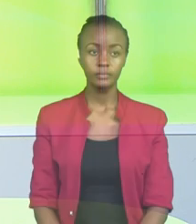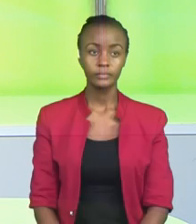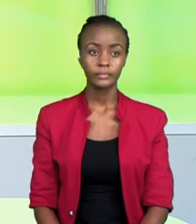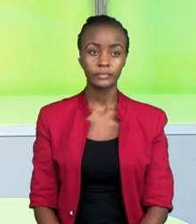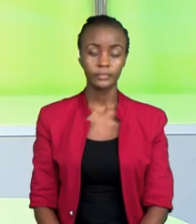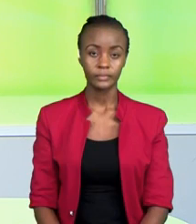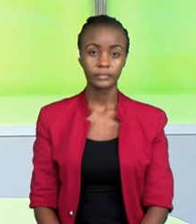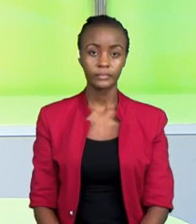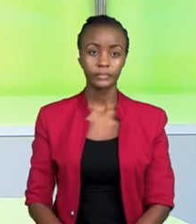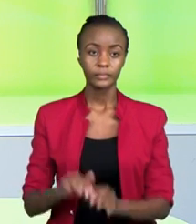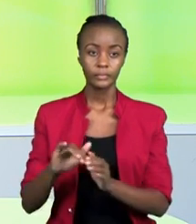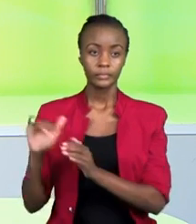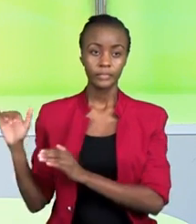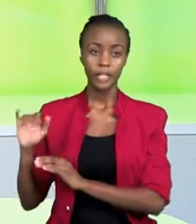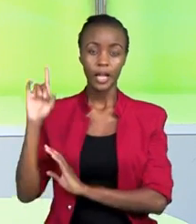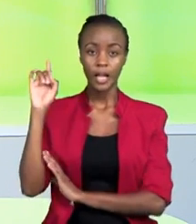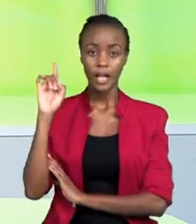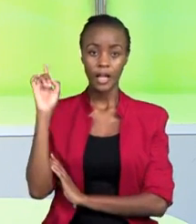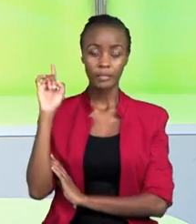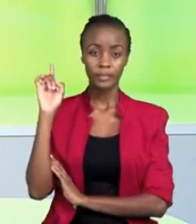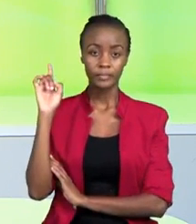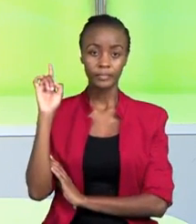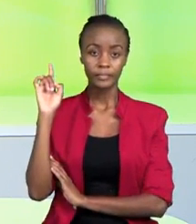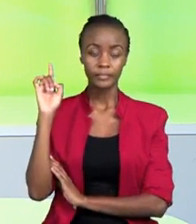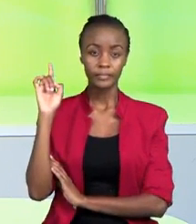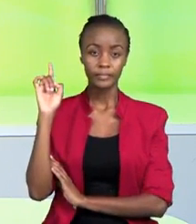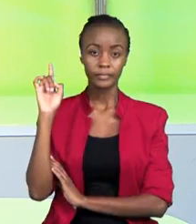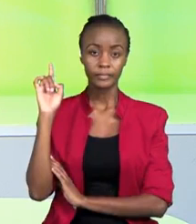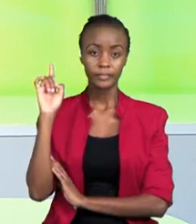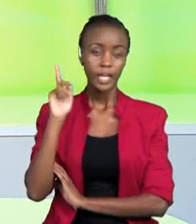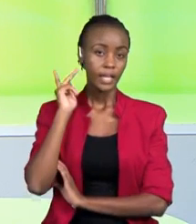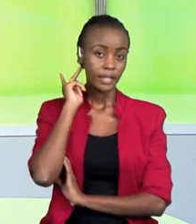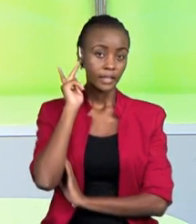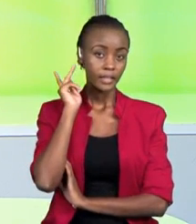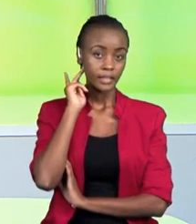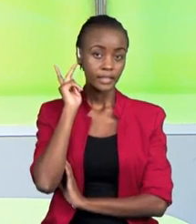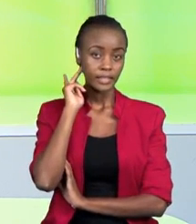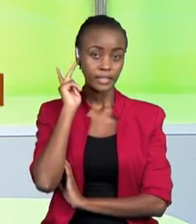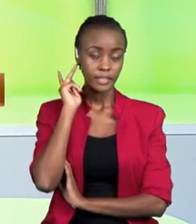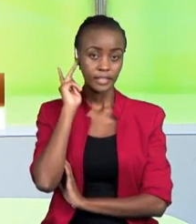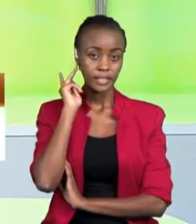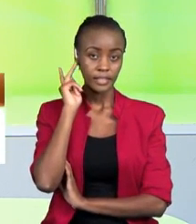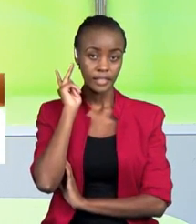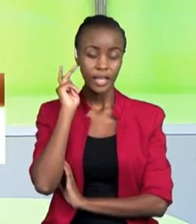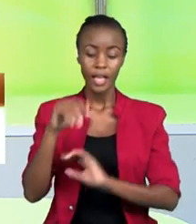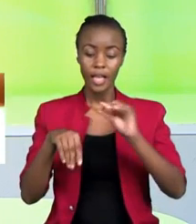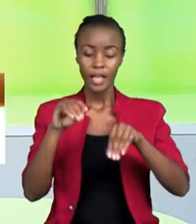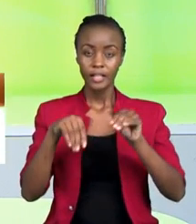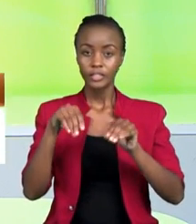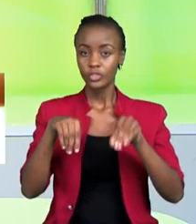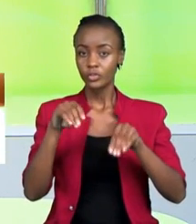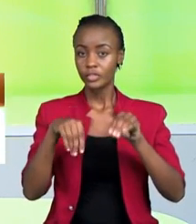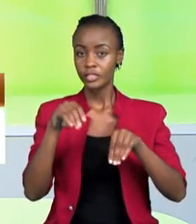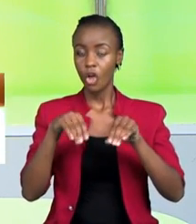Na kwingineko kwenye kaunti ya Kisii, jamvi la kampeni za uchaguzi mdogo wa kiti cha ubunge eneo la Bonchari litakunjwa hii